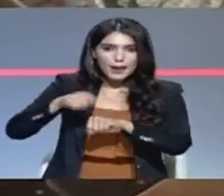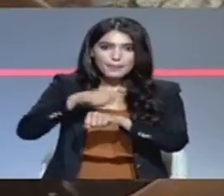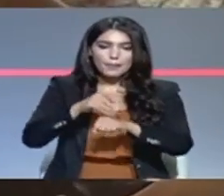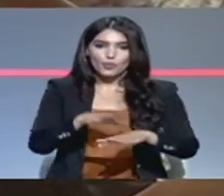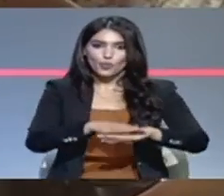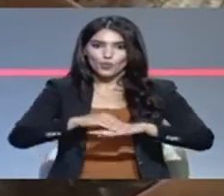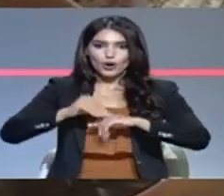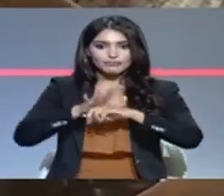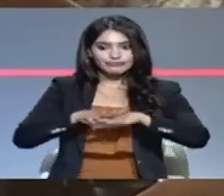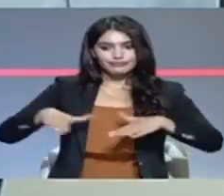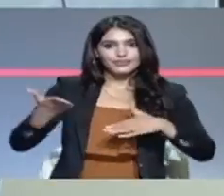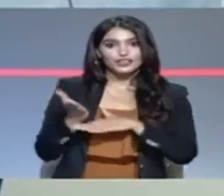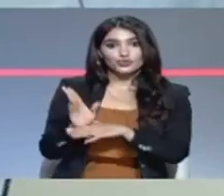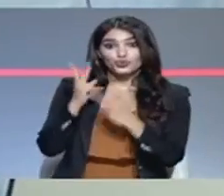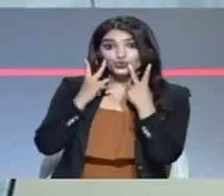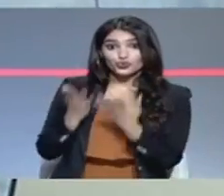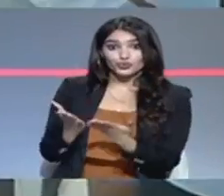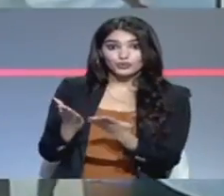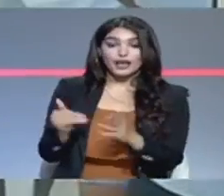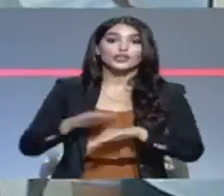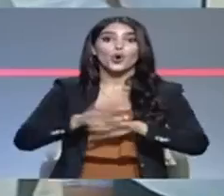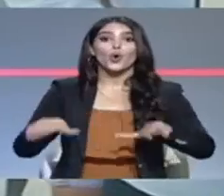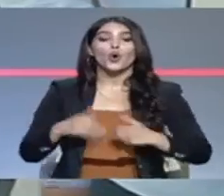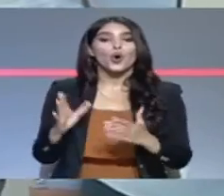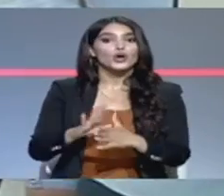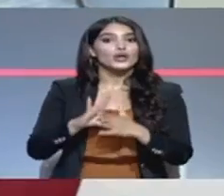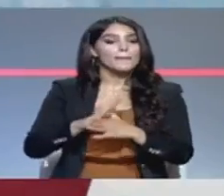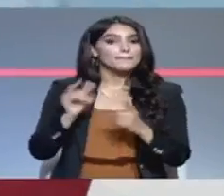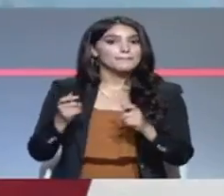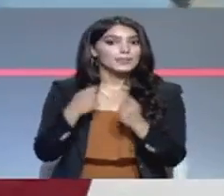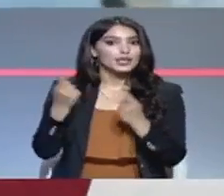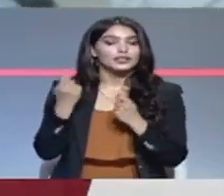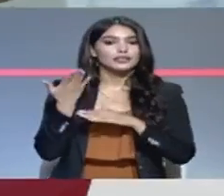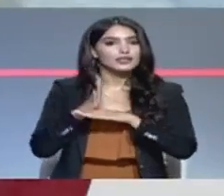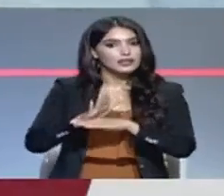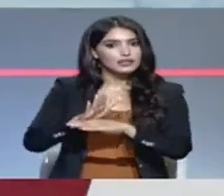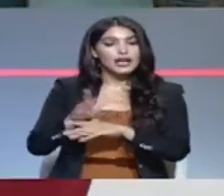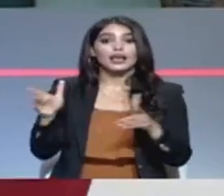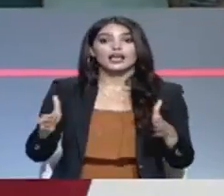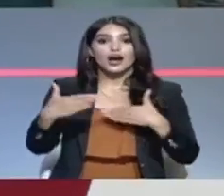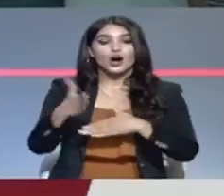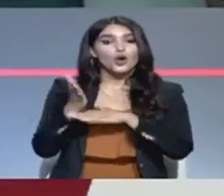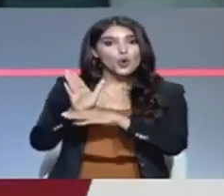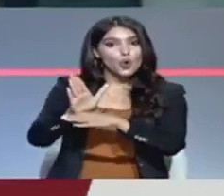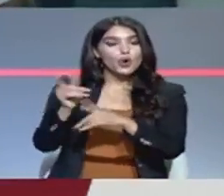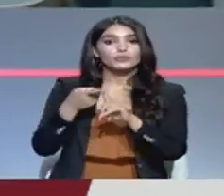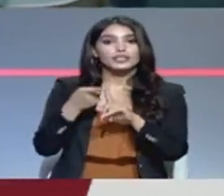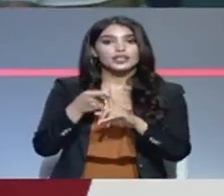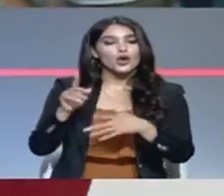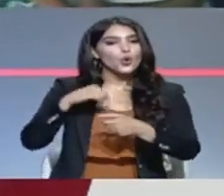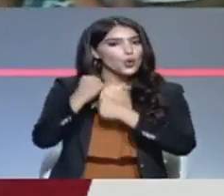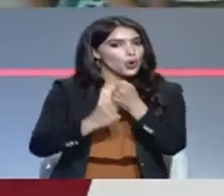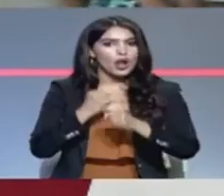التيراج وطبعناه وتحصلنا على هذا المهرجان الذي اختتم بتكريم ثلة من الأسماء التونسية. حرص منظموه أن يكون تقليدا